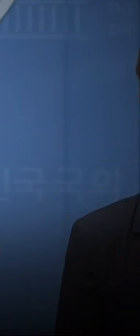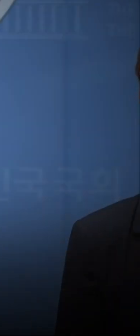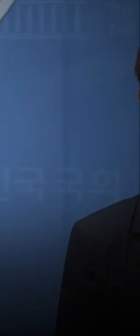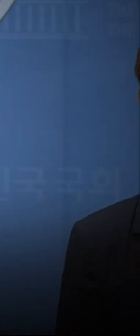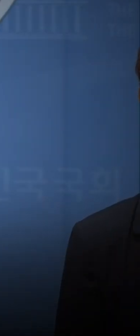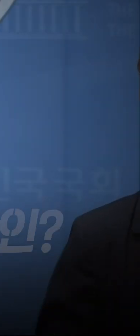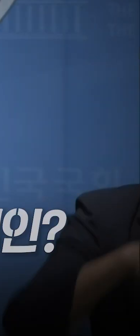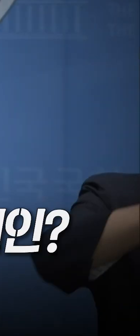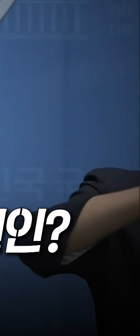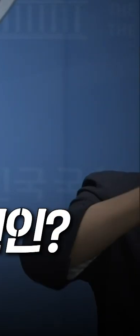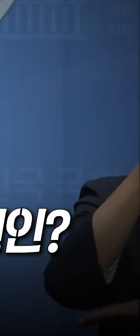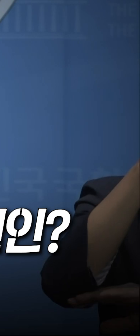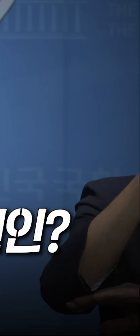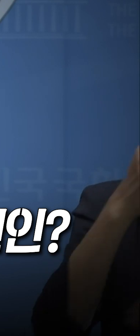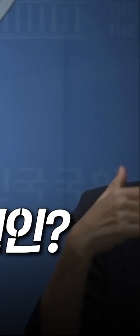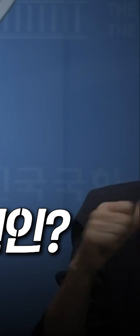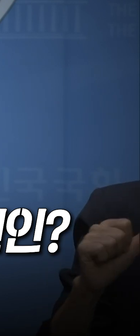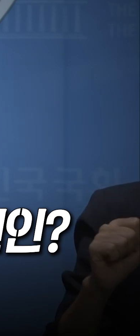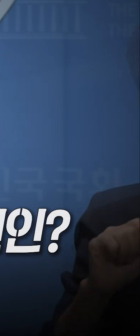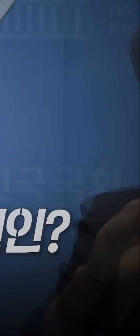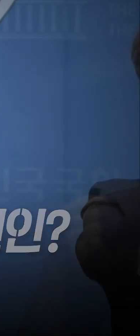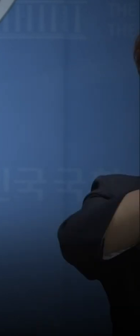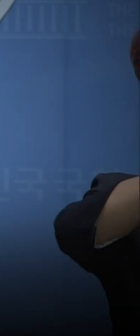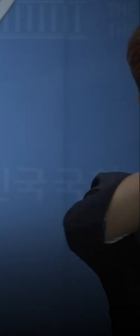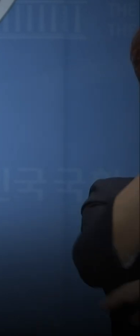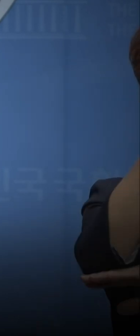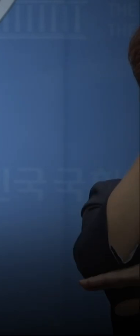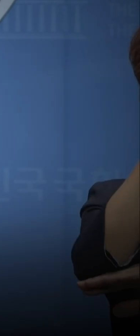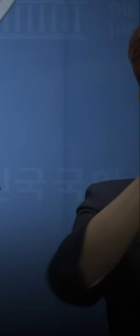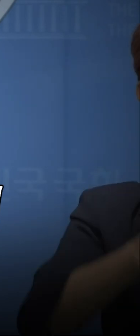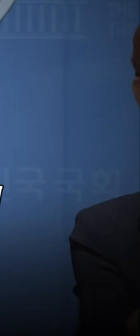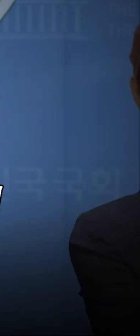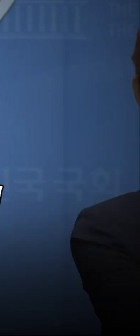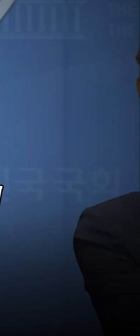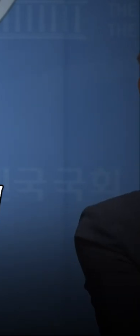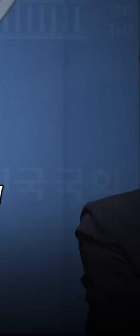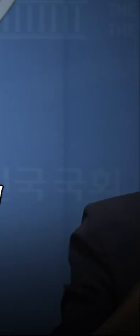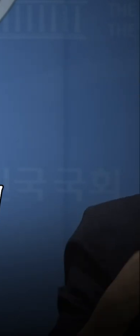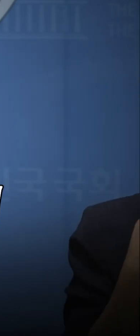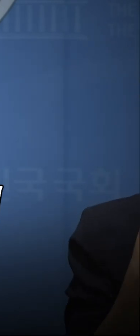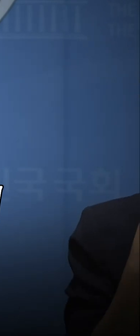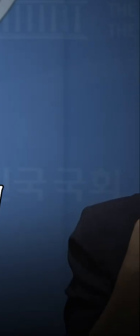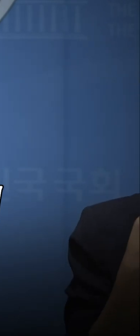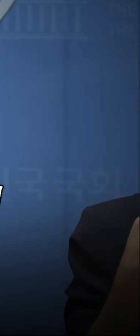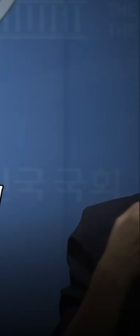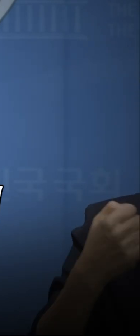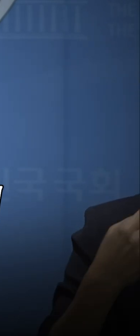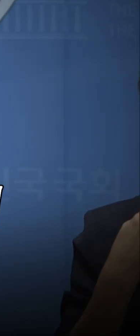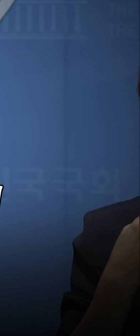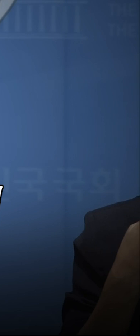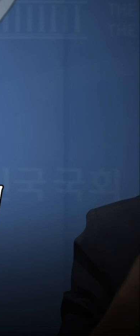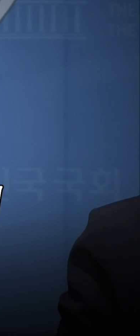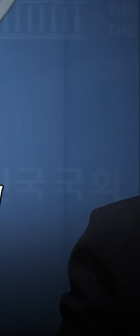필리버스터 마저 포기한 국민의 힘 이해는 간다 국민을 설득할 자신도 없고 체력도 없으니 그저